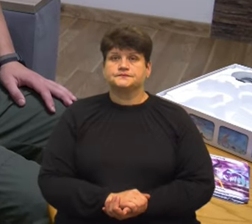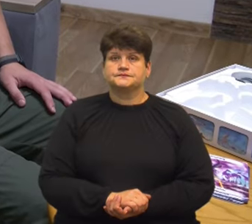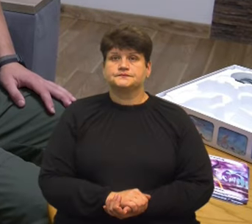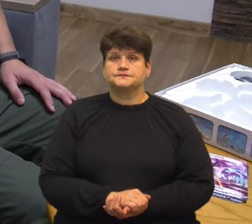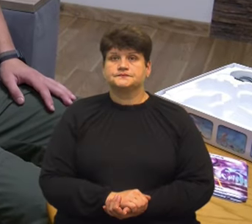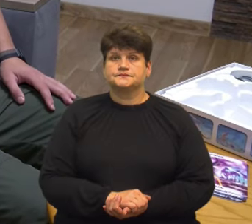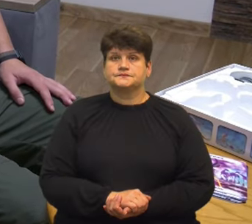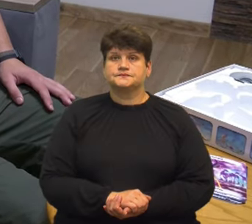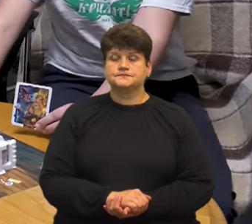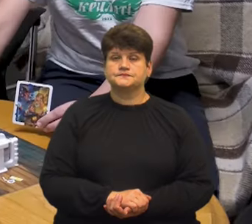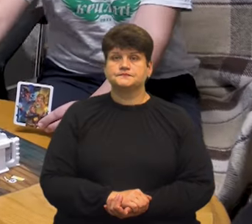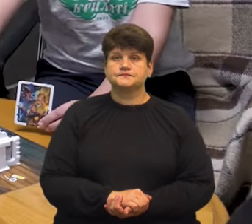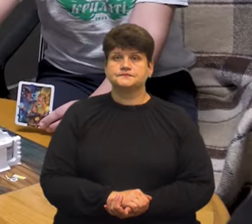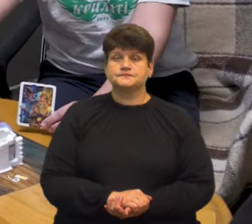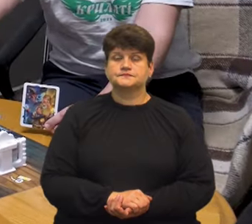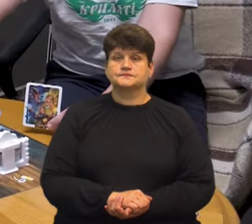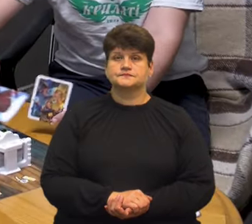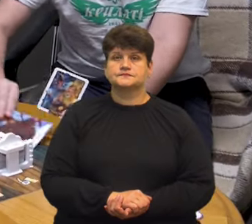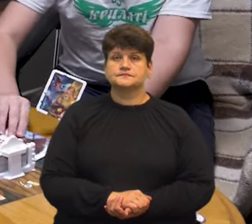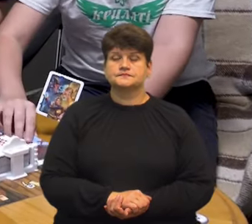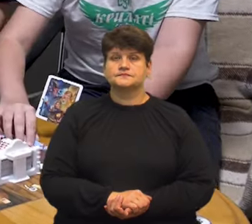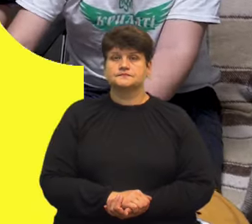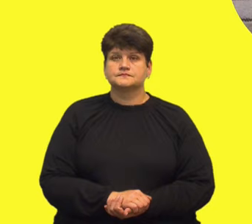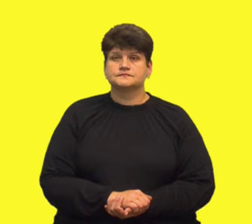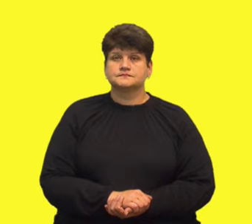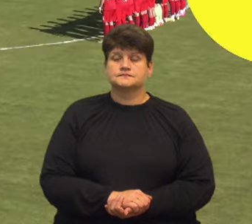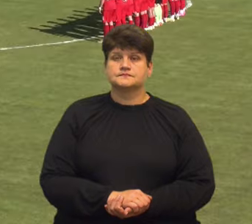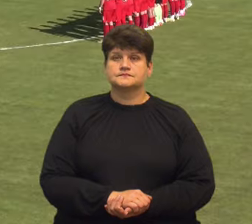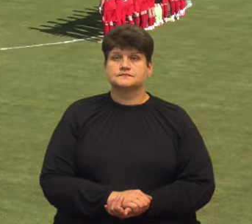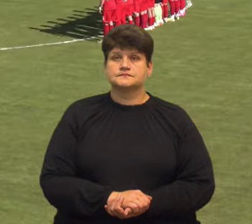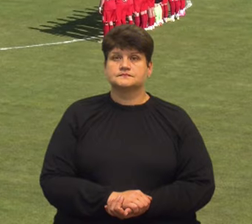Міць, Суспільне новини, Тернопіль.